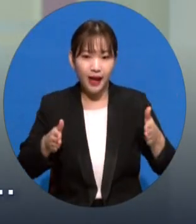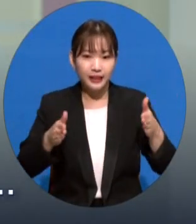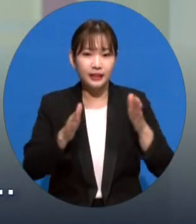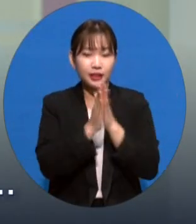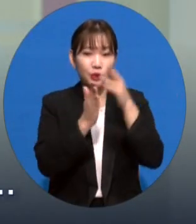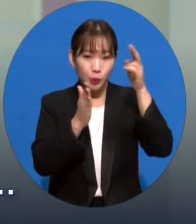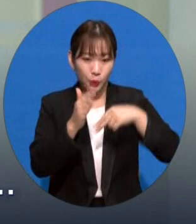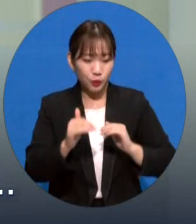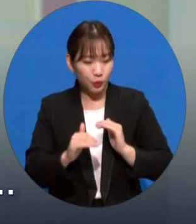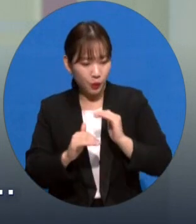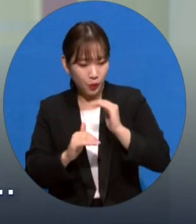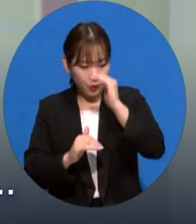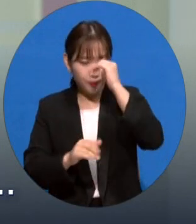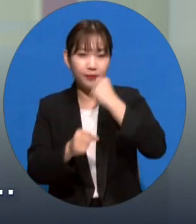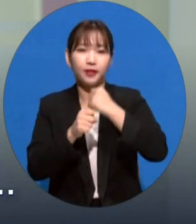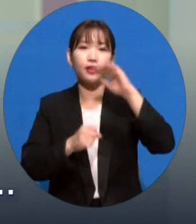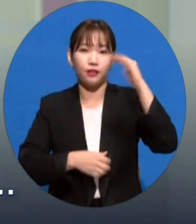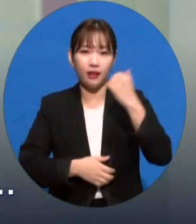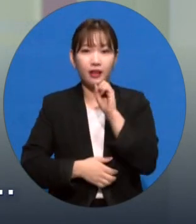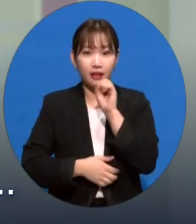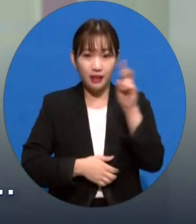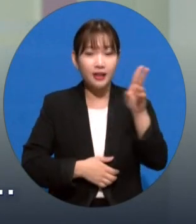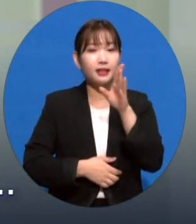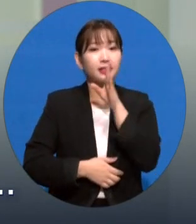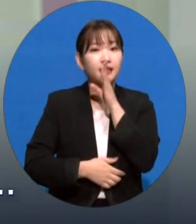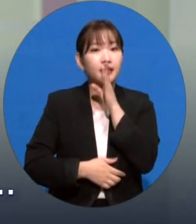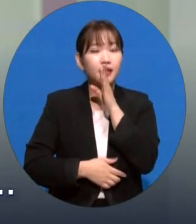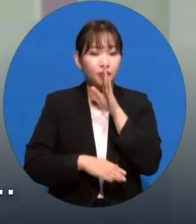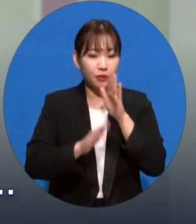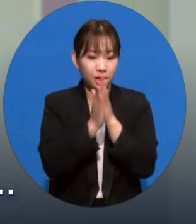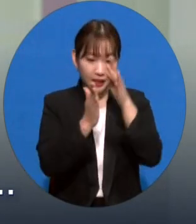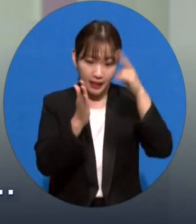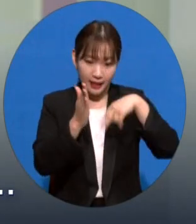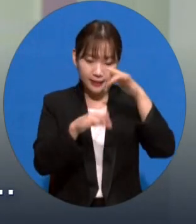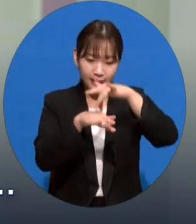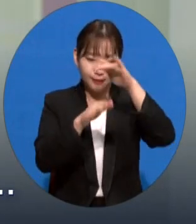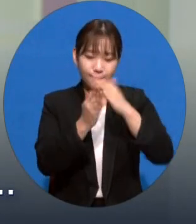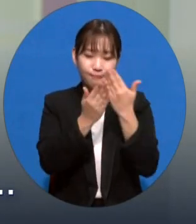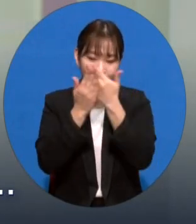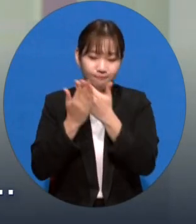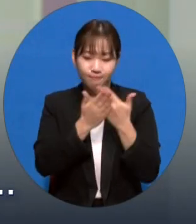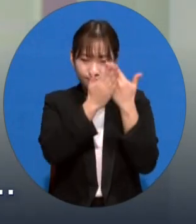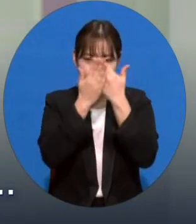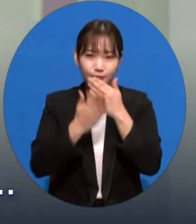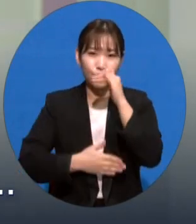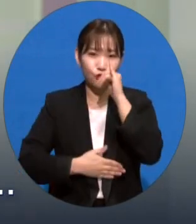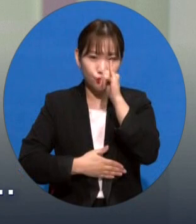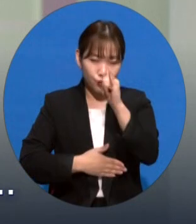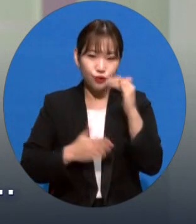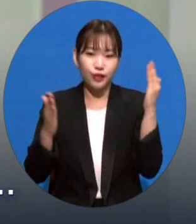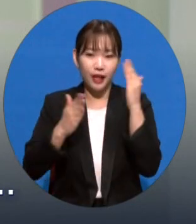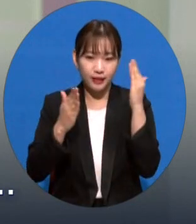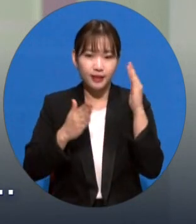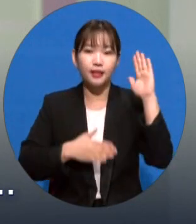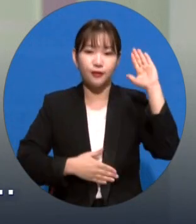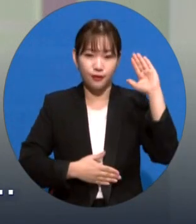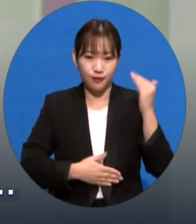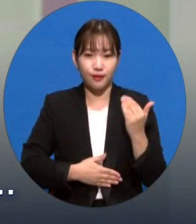과정을 만들어야 된다. 그래야만이 실질적인 독서를 습관화하는 그런 학생이 되고 또